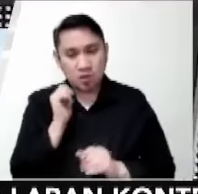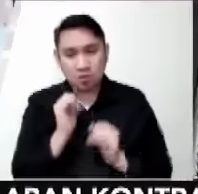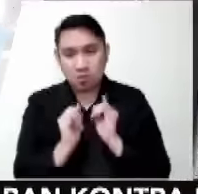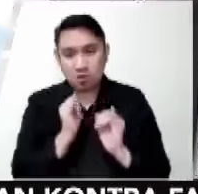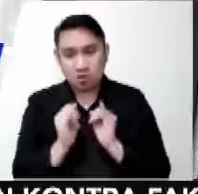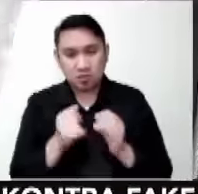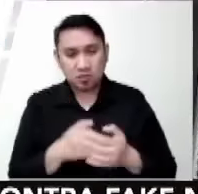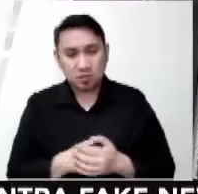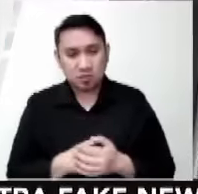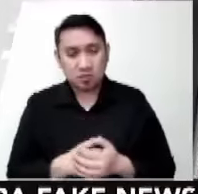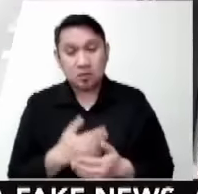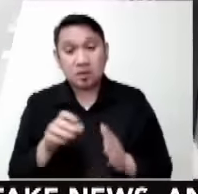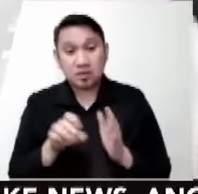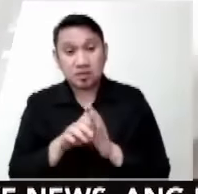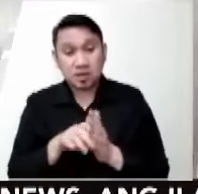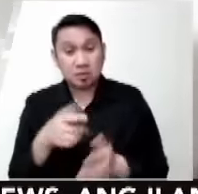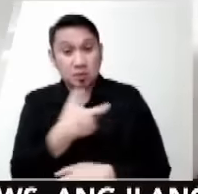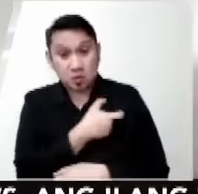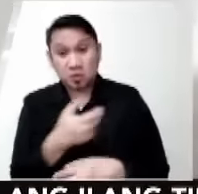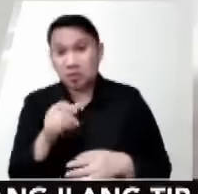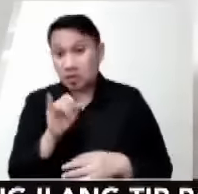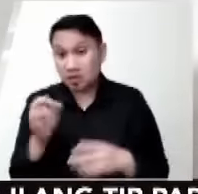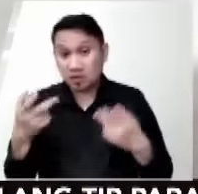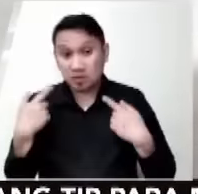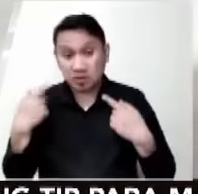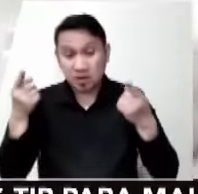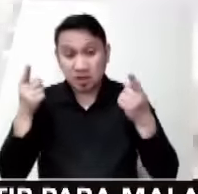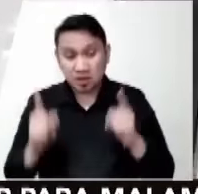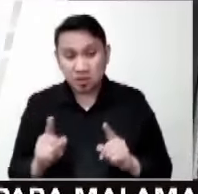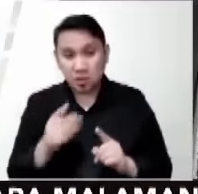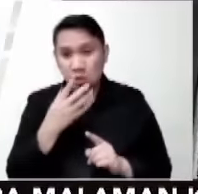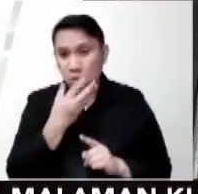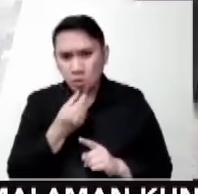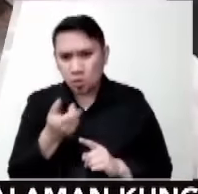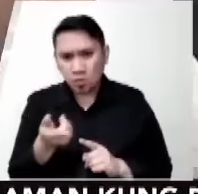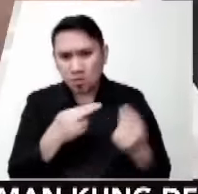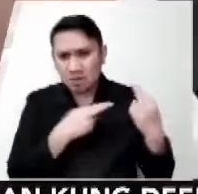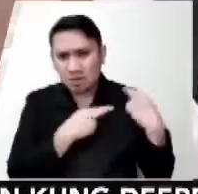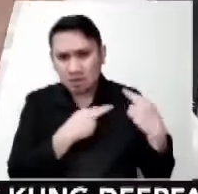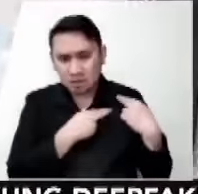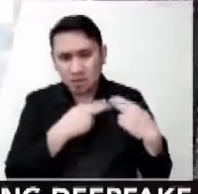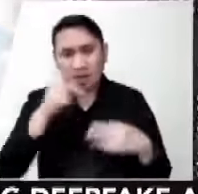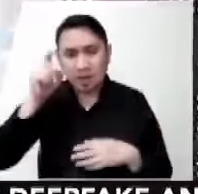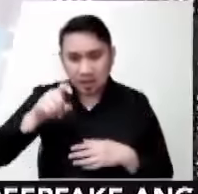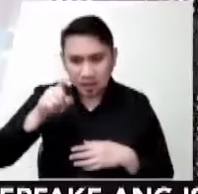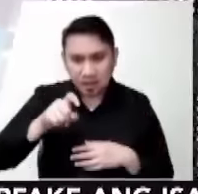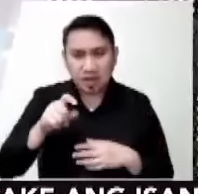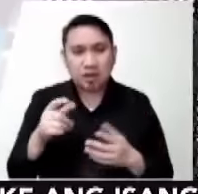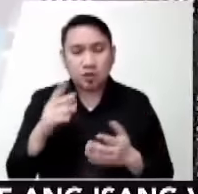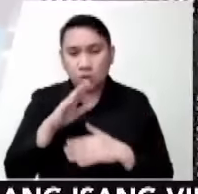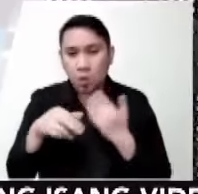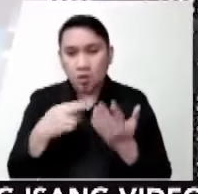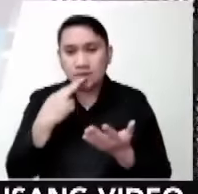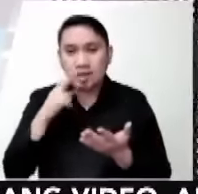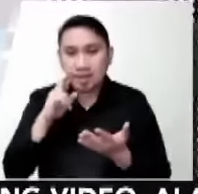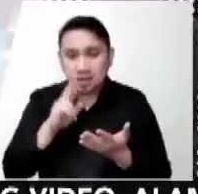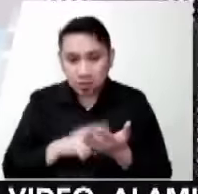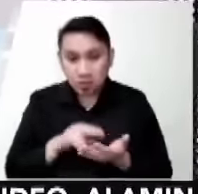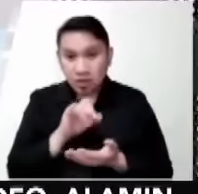in-inject sa iyan at may nangyari, sino ang hahabulin ko? So kaya kailangan rehistrado sila. Pag nagkaroon ng